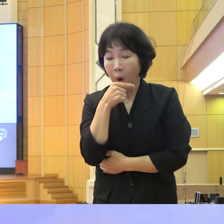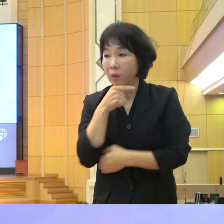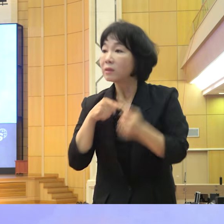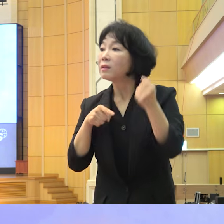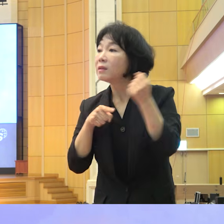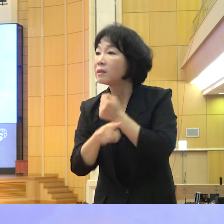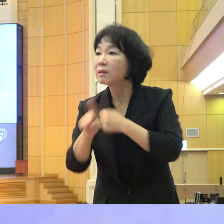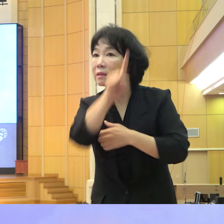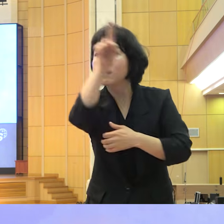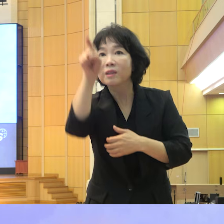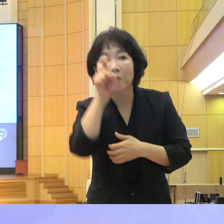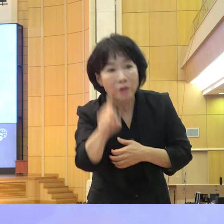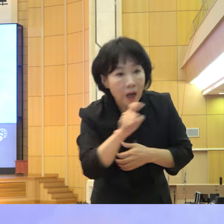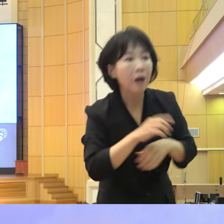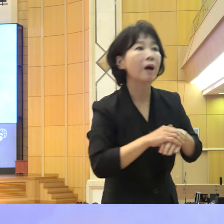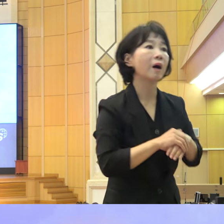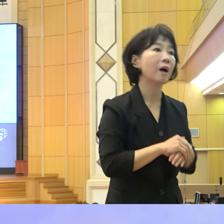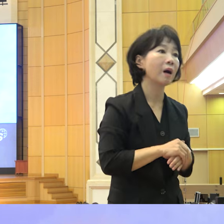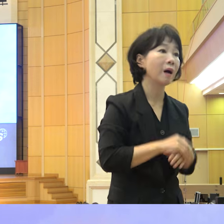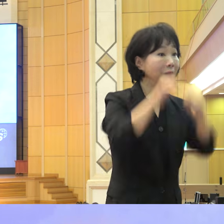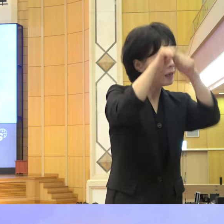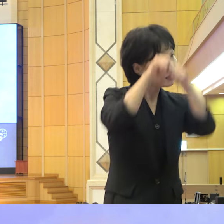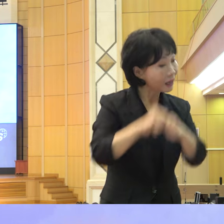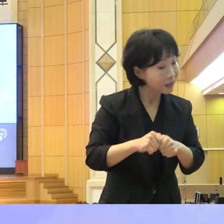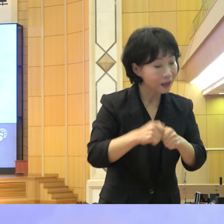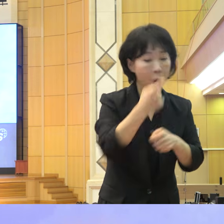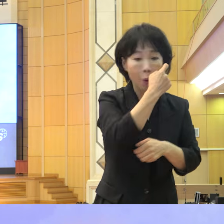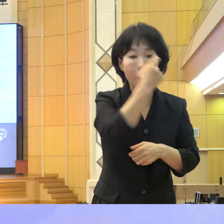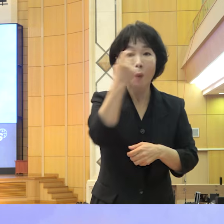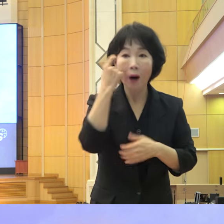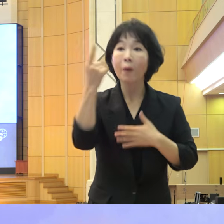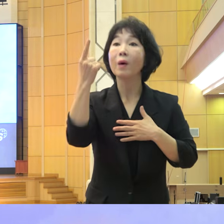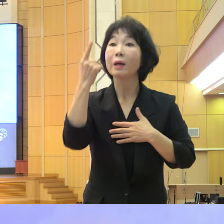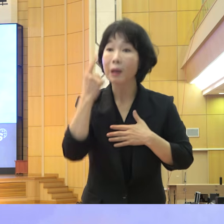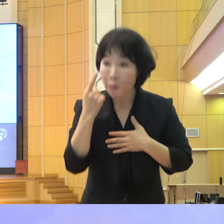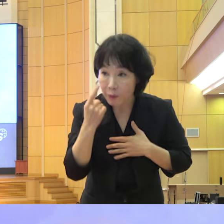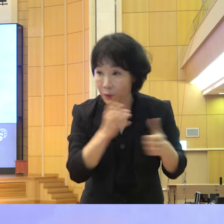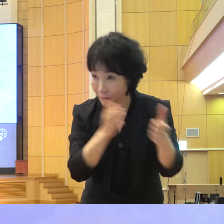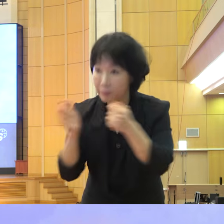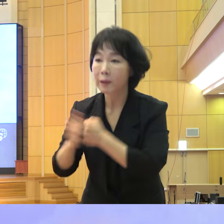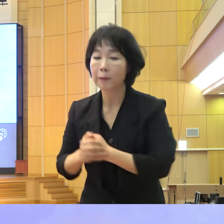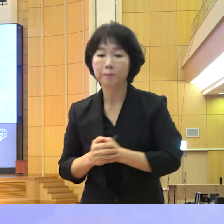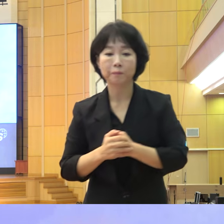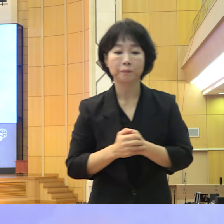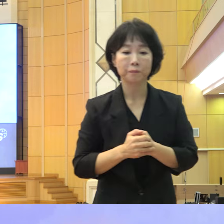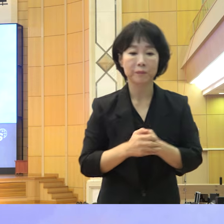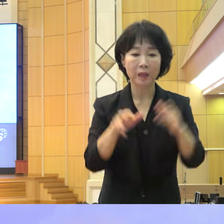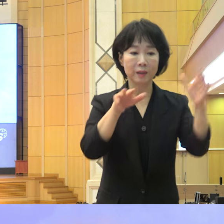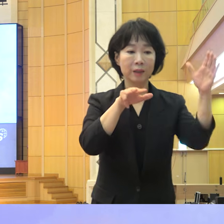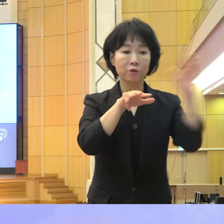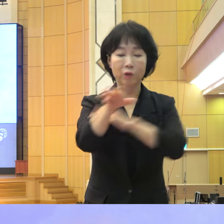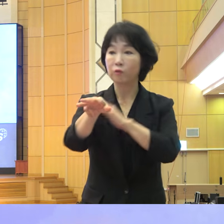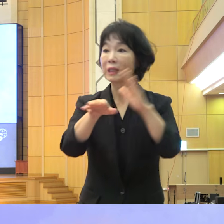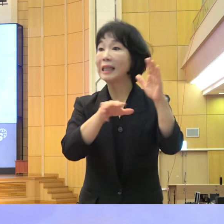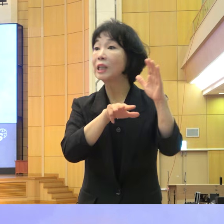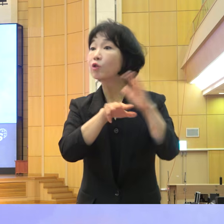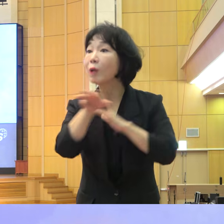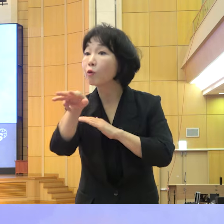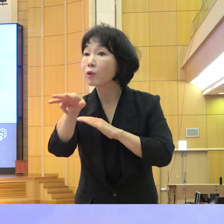무엇을 의미하는지 하나하나 찾아보도록 합니다. 출애굽기 20장을 해볼까요?